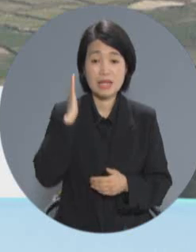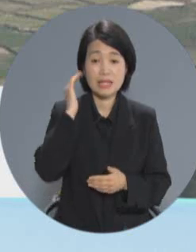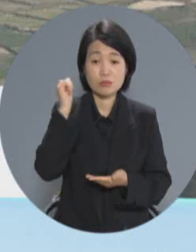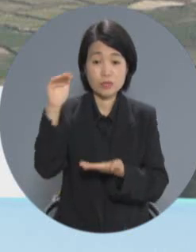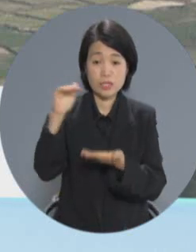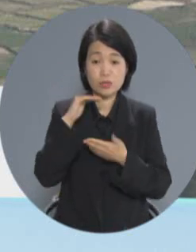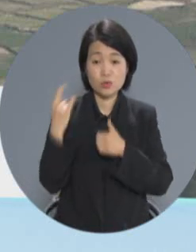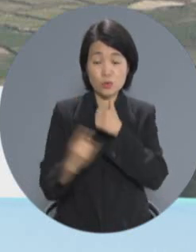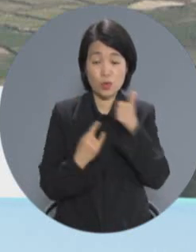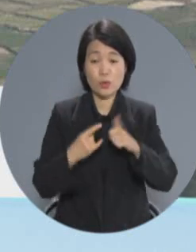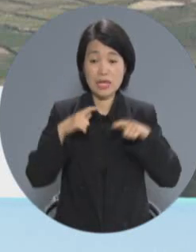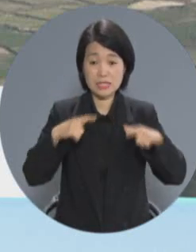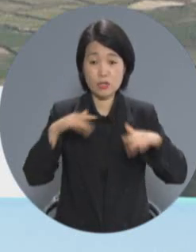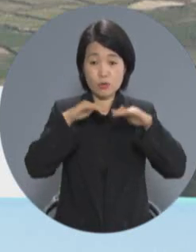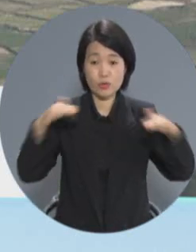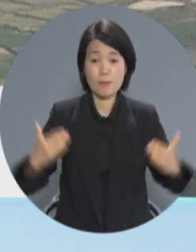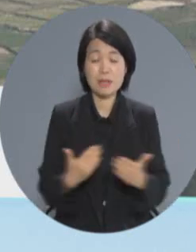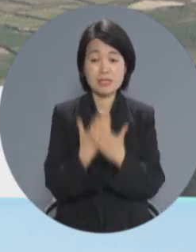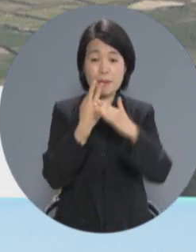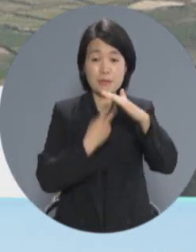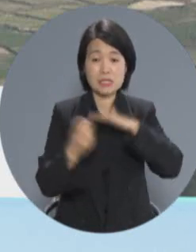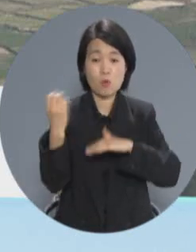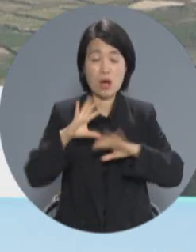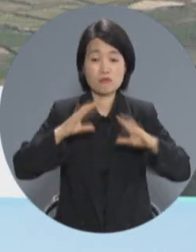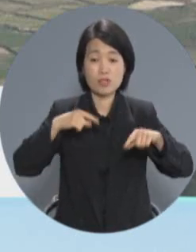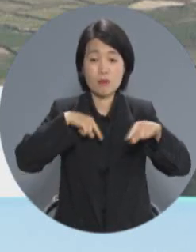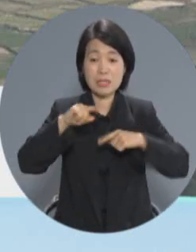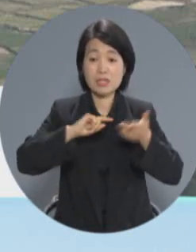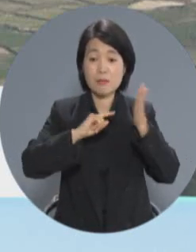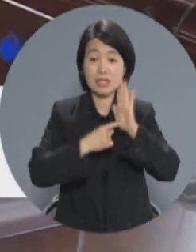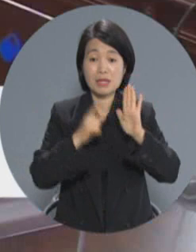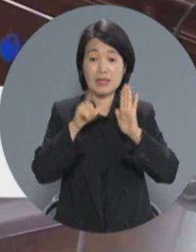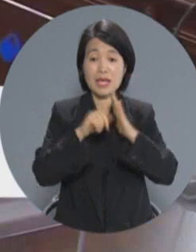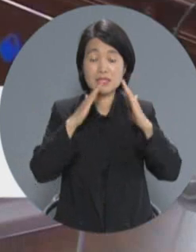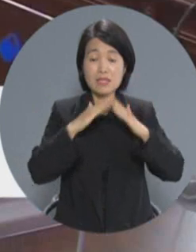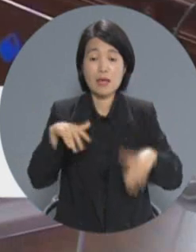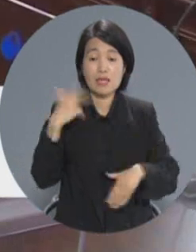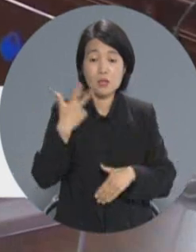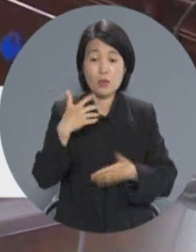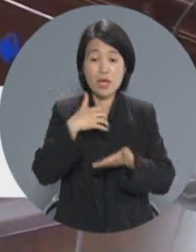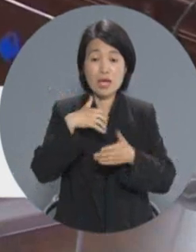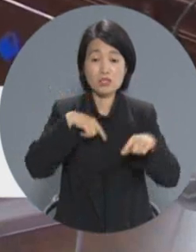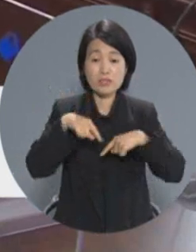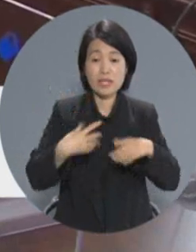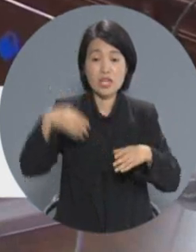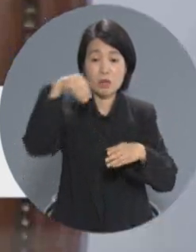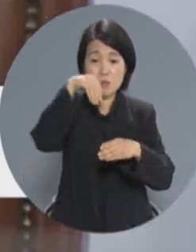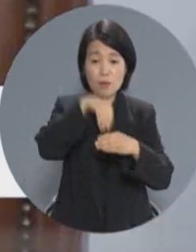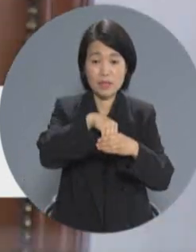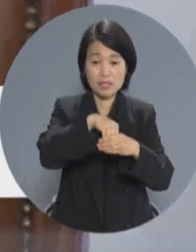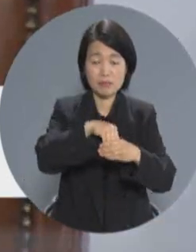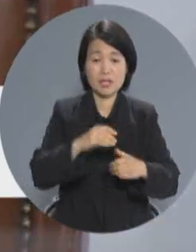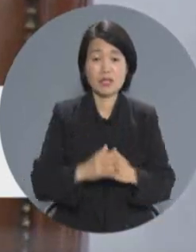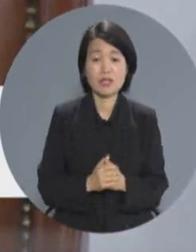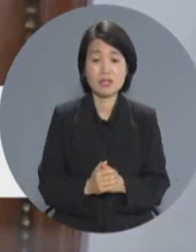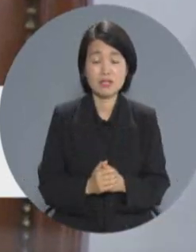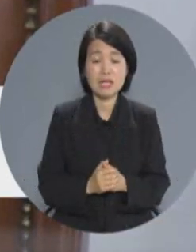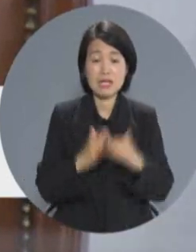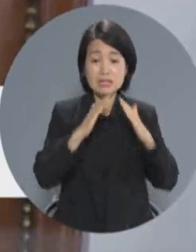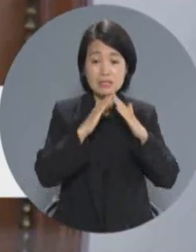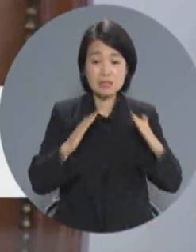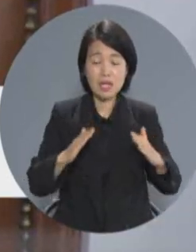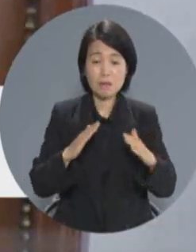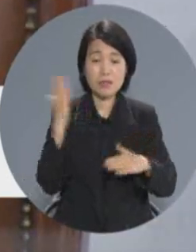대통령직 인수위원회 지역균형발전 비전과 국정과제 발표에서 전남의 7개 과제가 포함됐습니다.